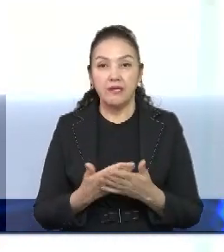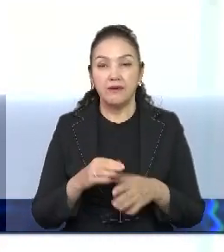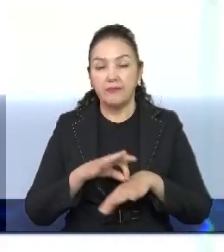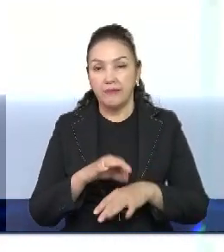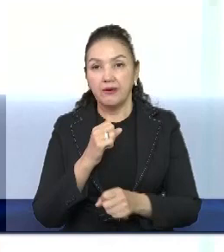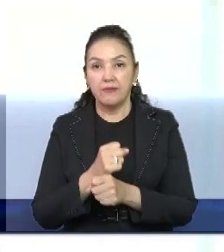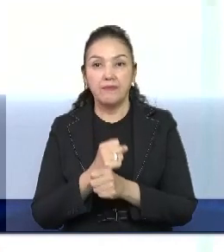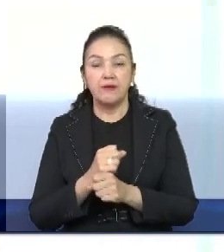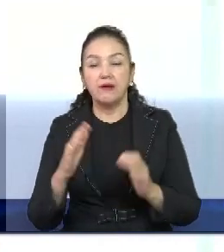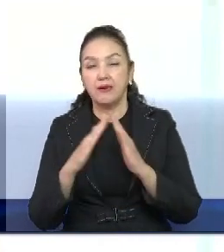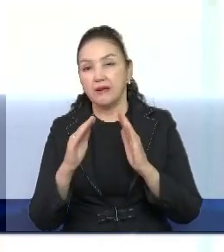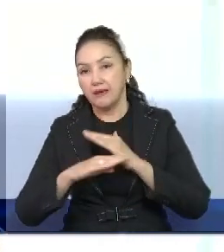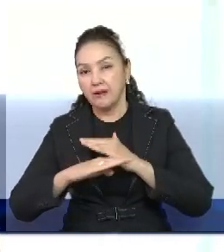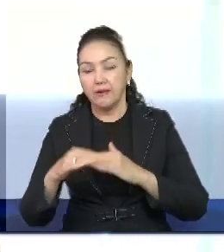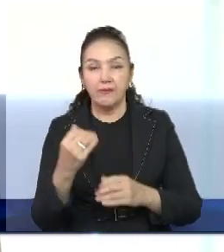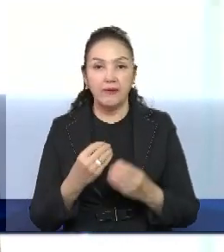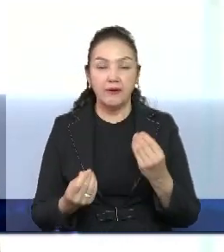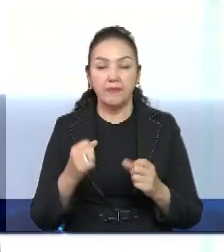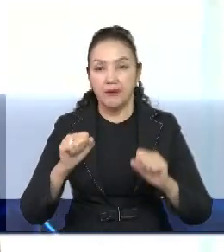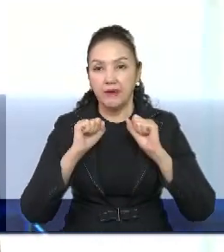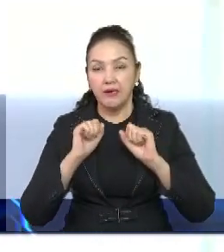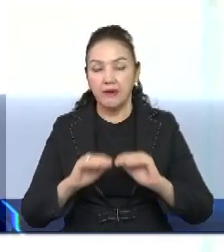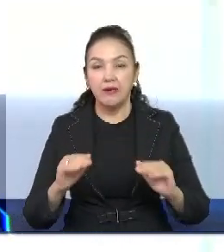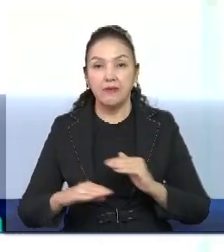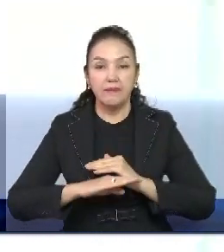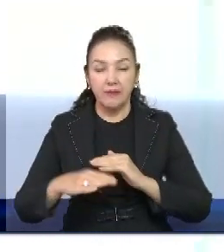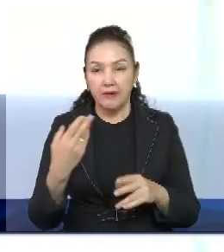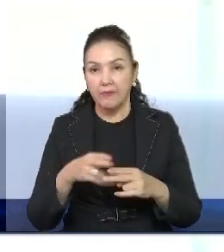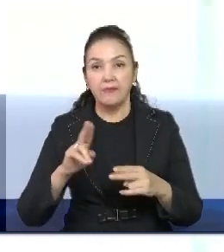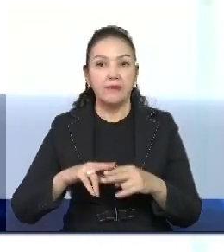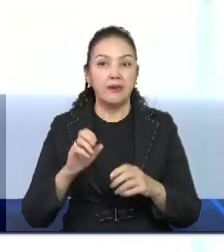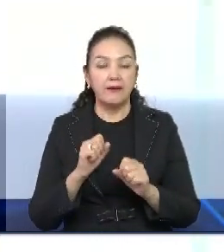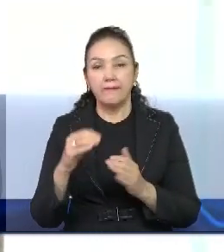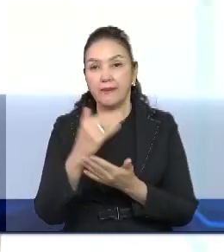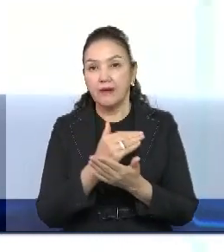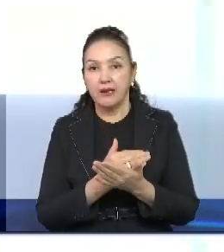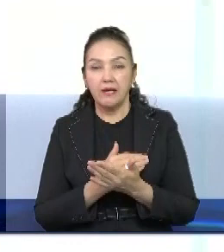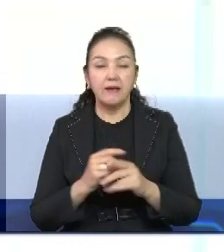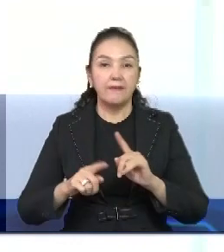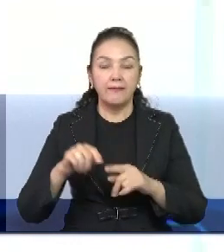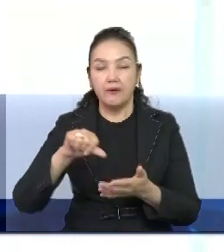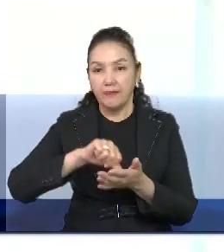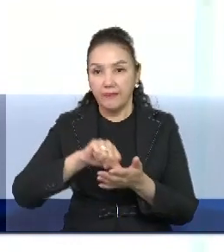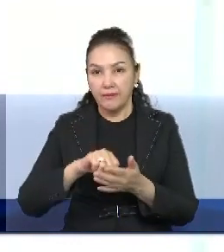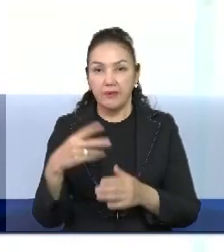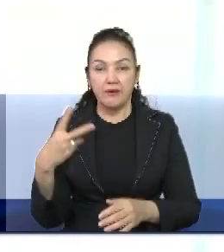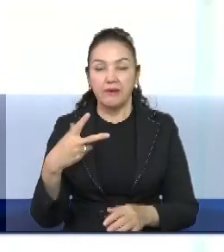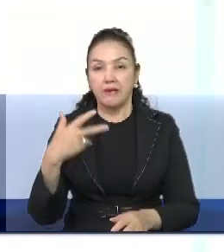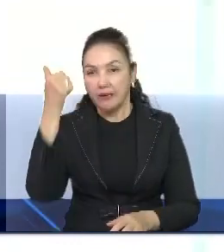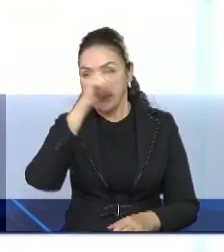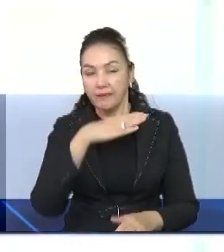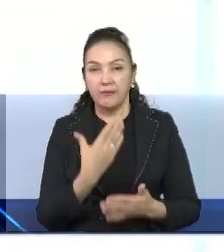работы по благоустройству дворовых территорий оборудования спортивных и детских площадок в этом способствует программа бюджет народного участия в 2023 году